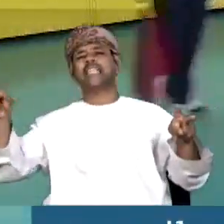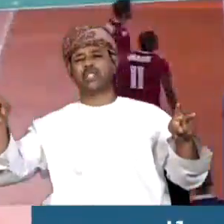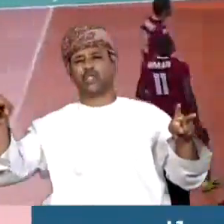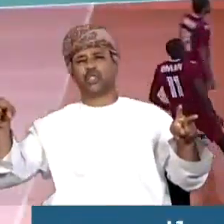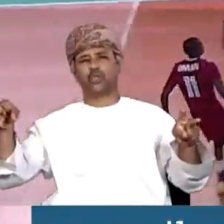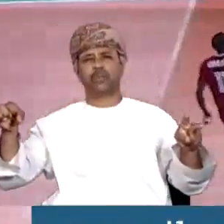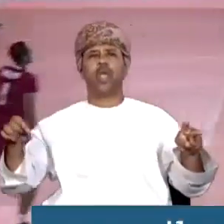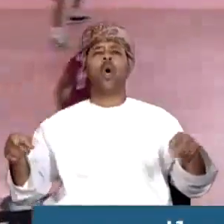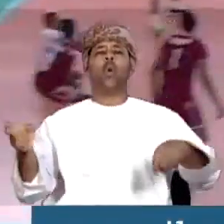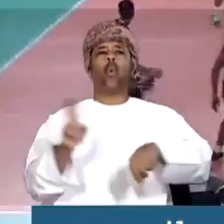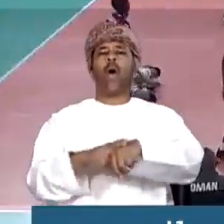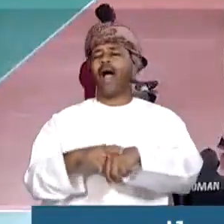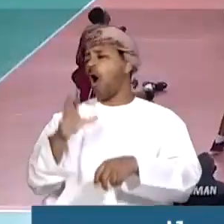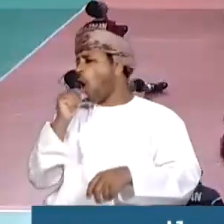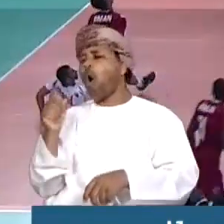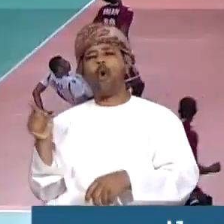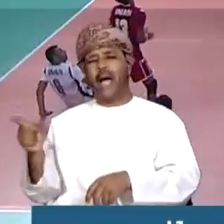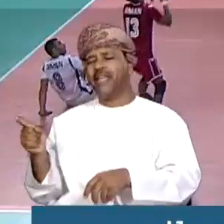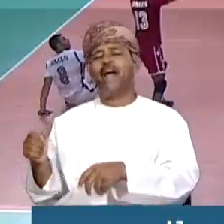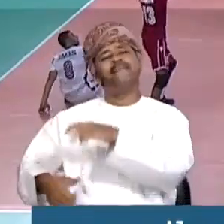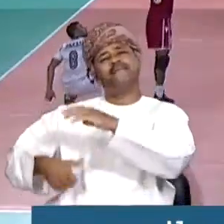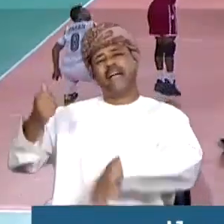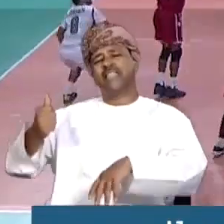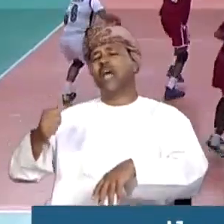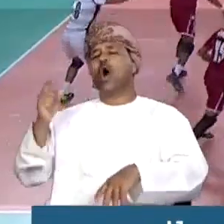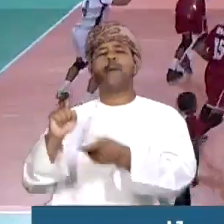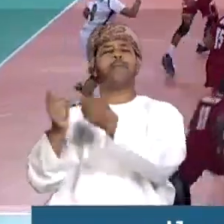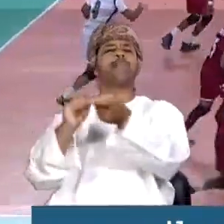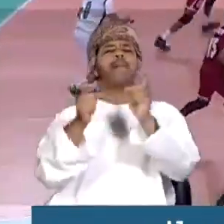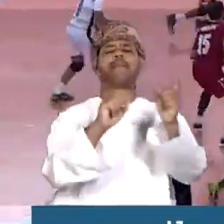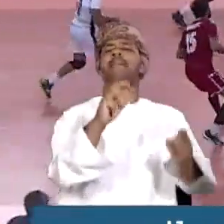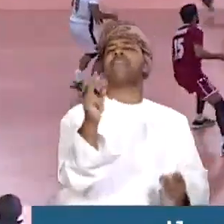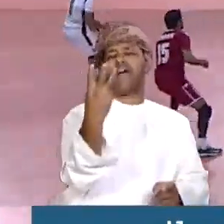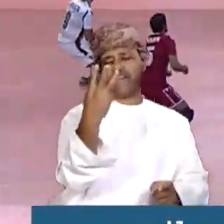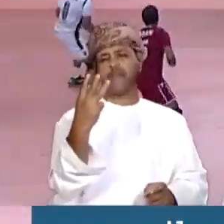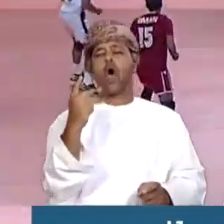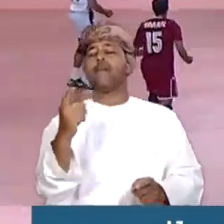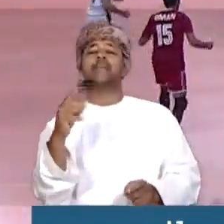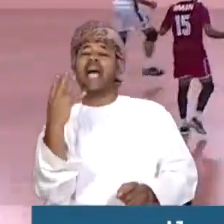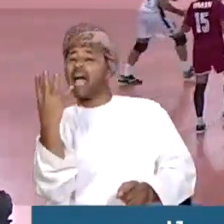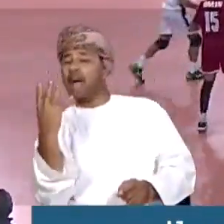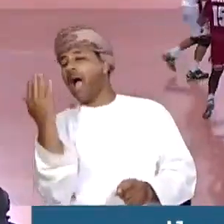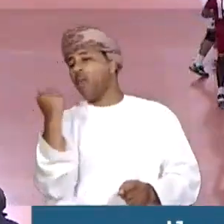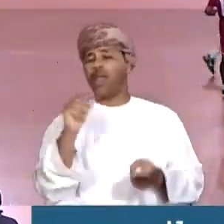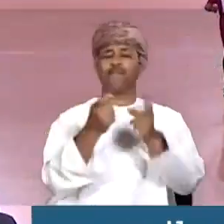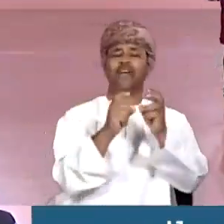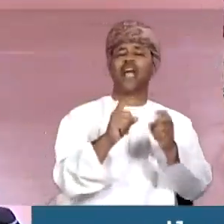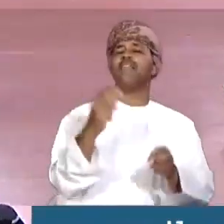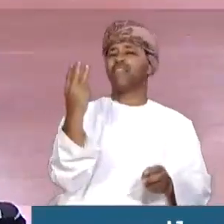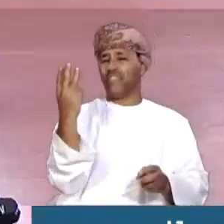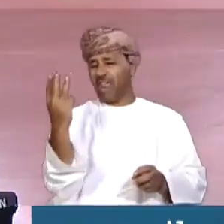25-19. وكان منتخبنا الوطني قد كسب 3 مواجهات من المواجهات 4 التي خاضها في البطولة حتى